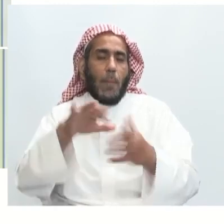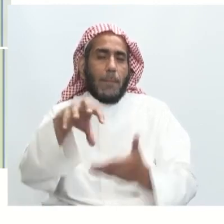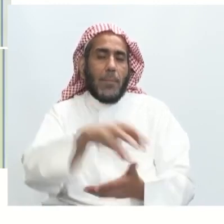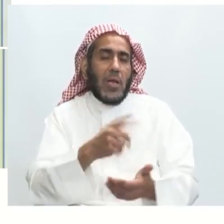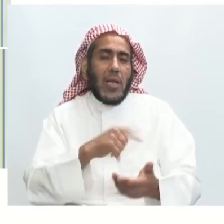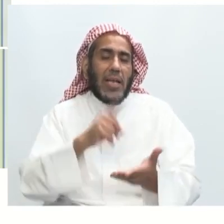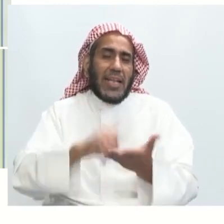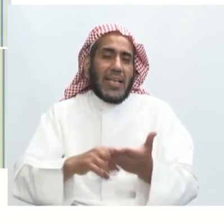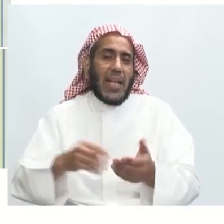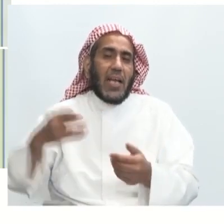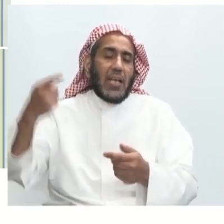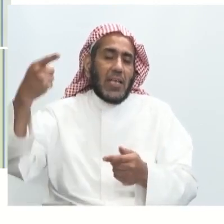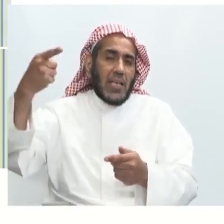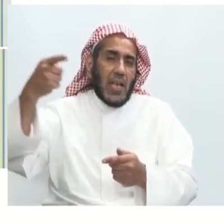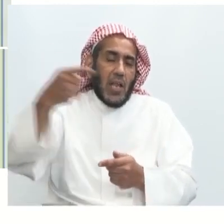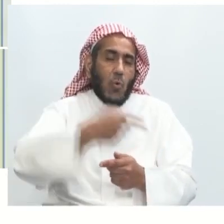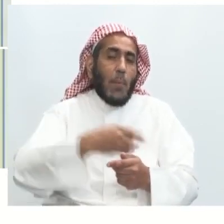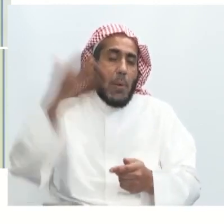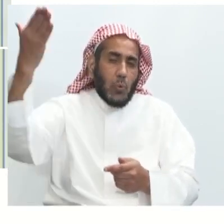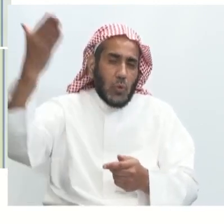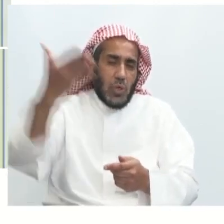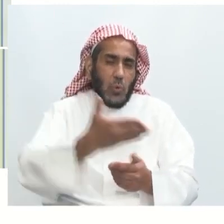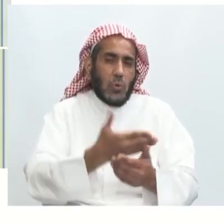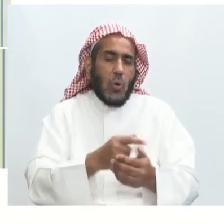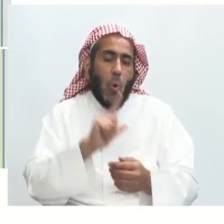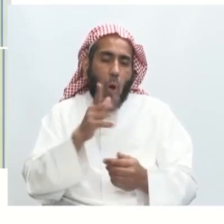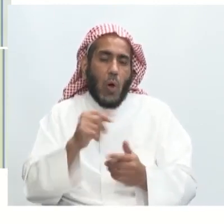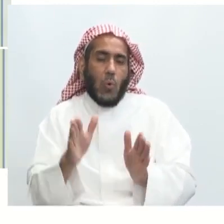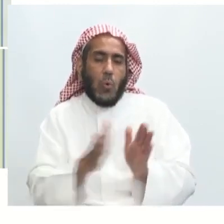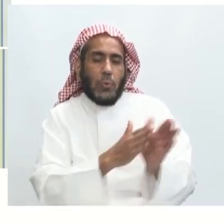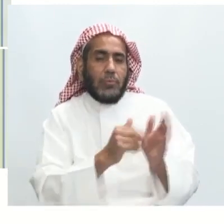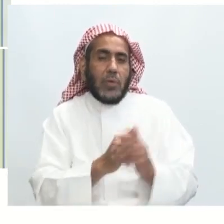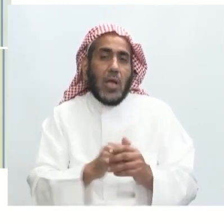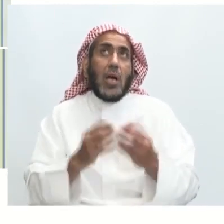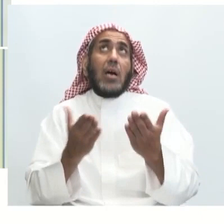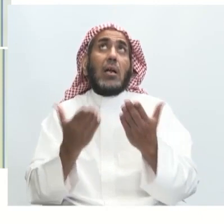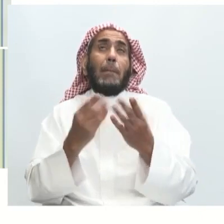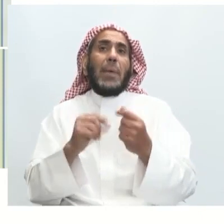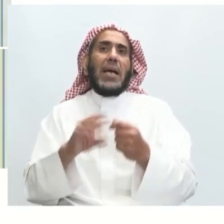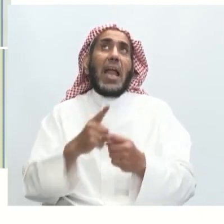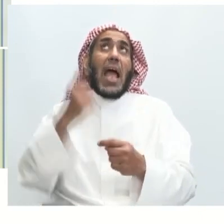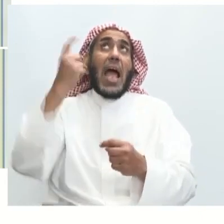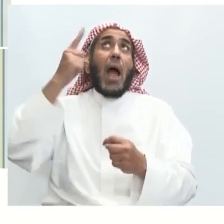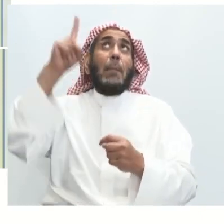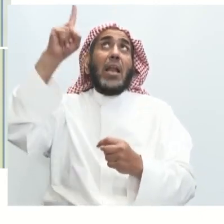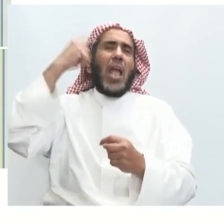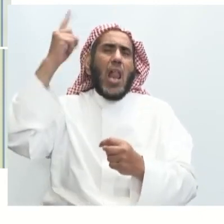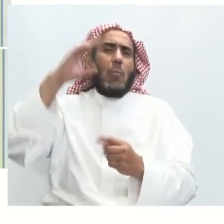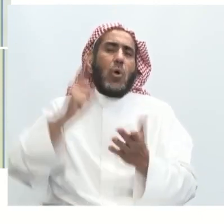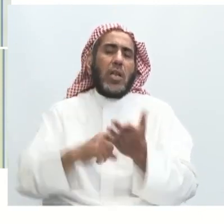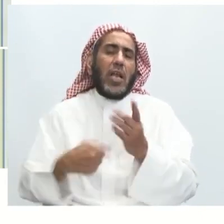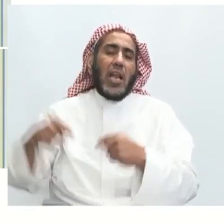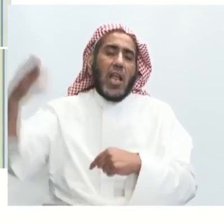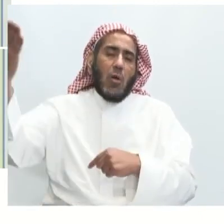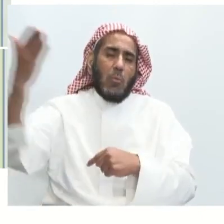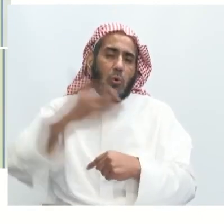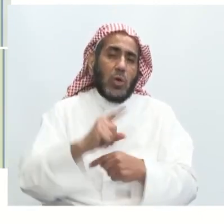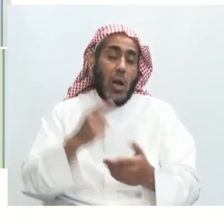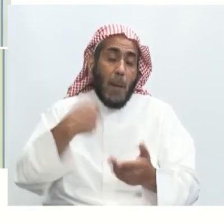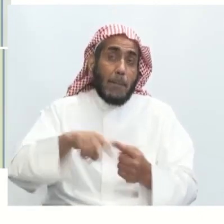انا اليكم مرسلون وقوله ربنا يعلم انا اليكم